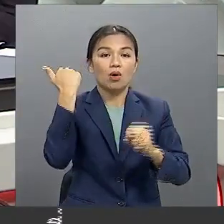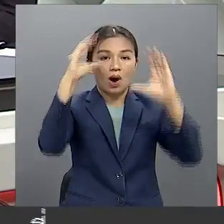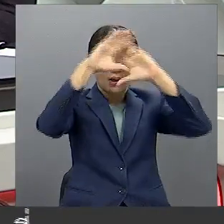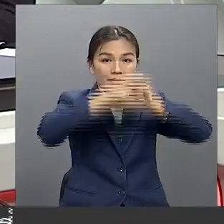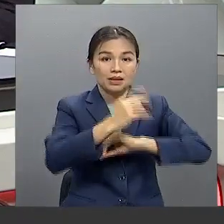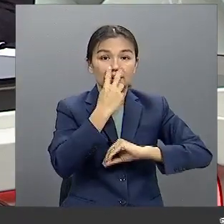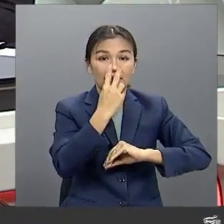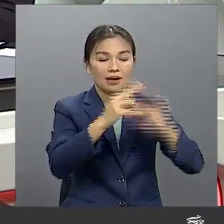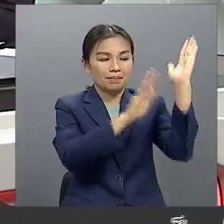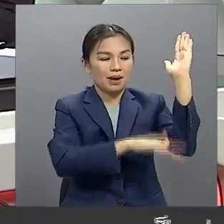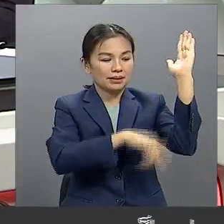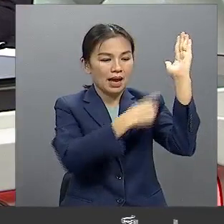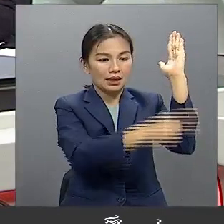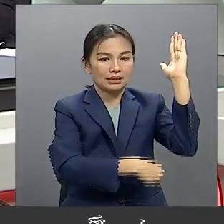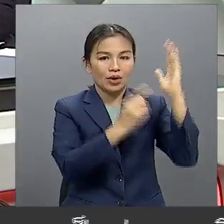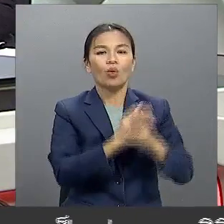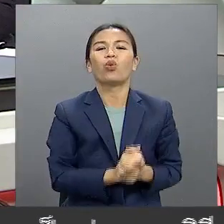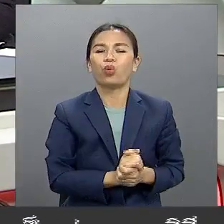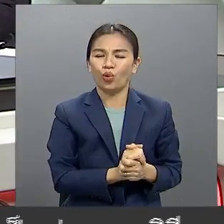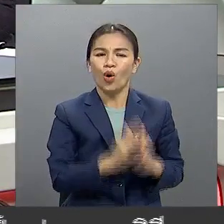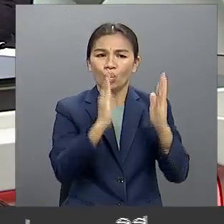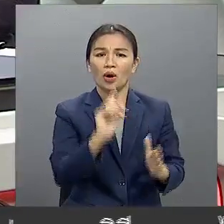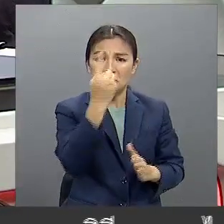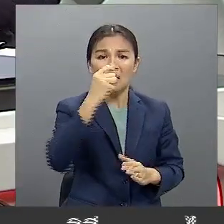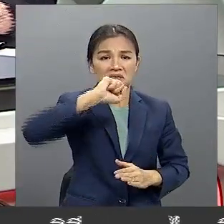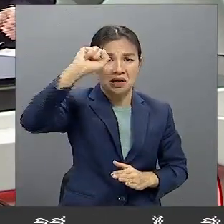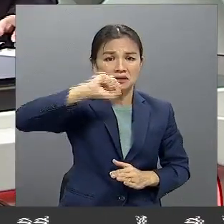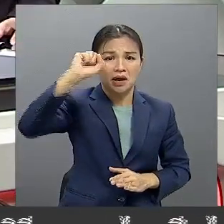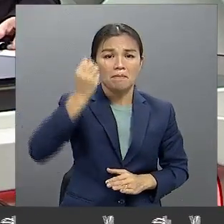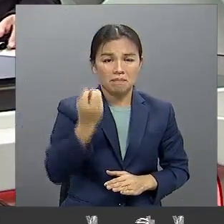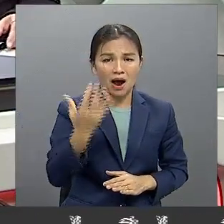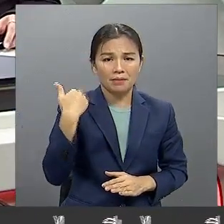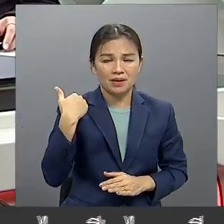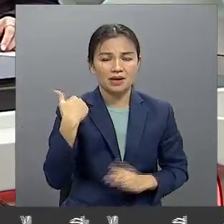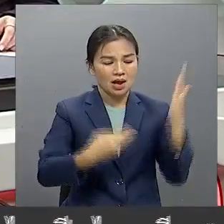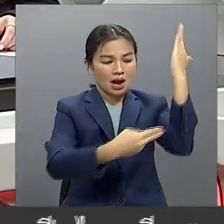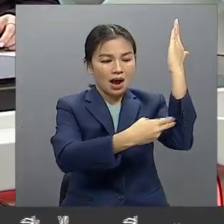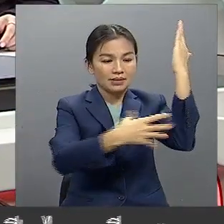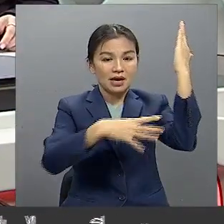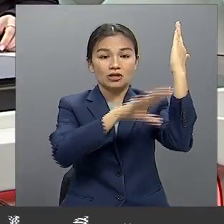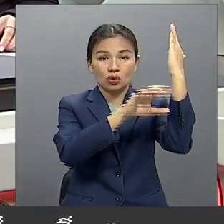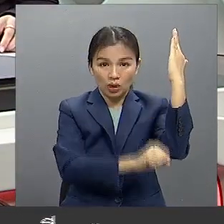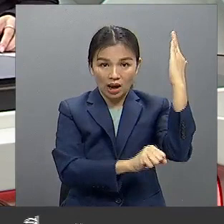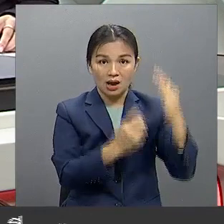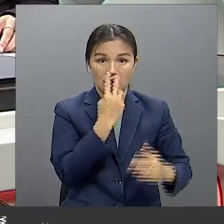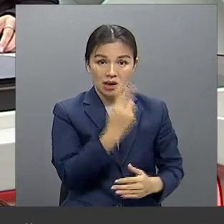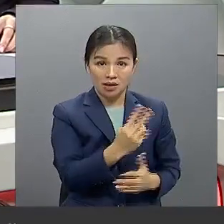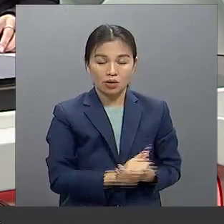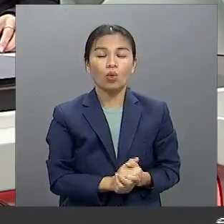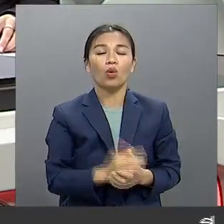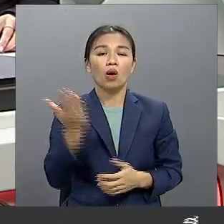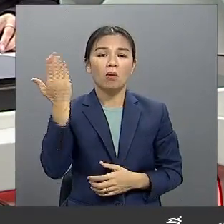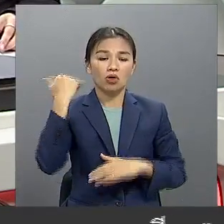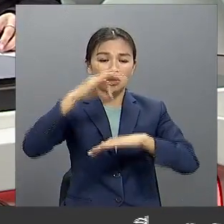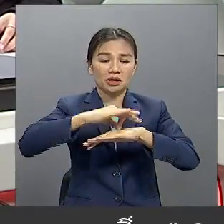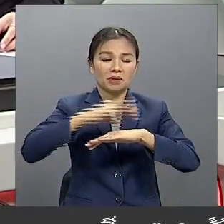นมีการล้มแชมป์เก่ากันหลายพื้นที่ทีเดียวนะคะ ค่ะโดยเฉพาะอำเภอหาดใหญ่จังหวัดสงขลานะคะอดีตนายกเทศมนตรีนครหาดใหญ่